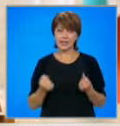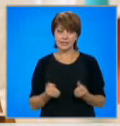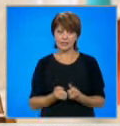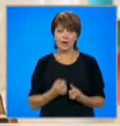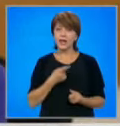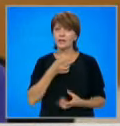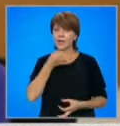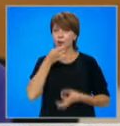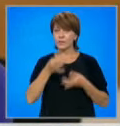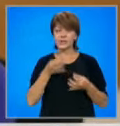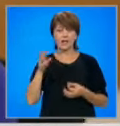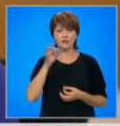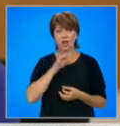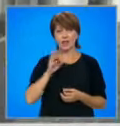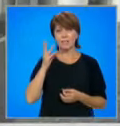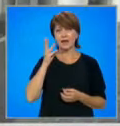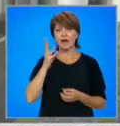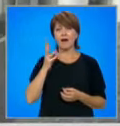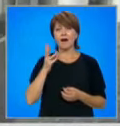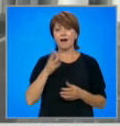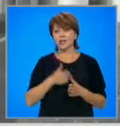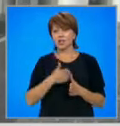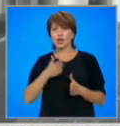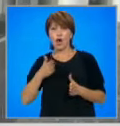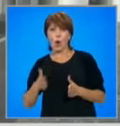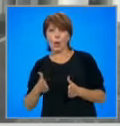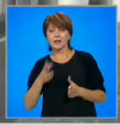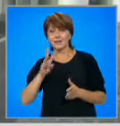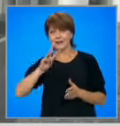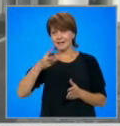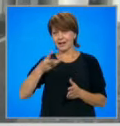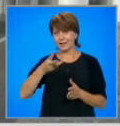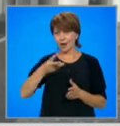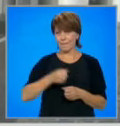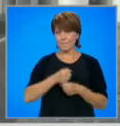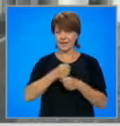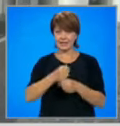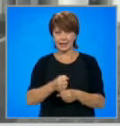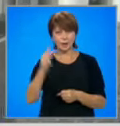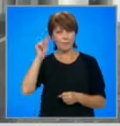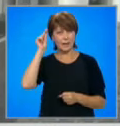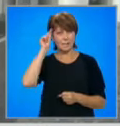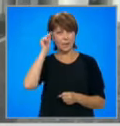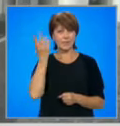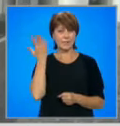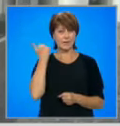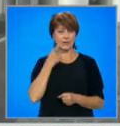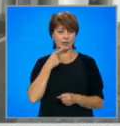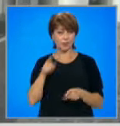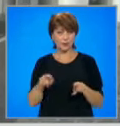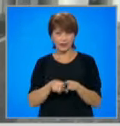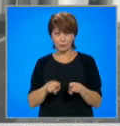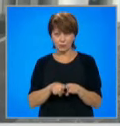обясни, че няма срок за третия мандат в Конституцията. Припомням сходната ситуация от миналата година, когато отново бяхме третия